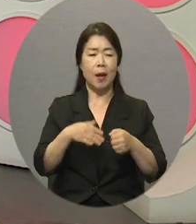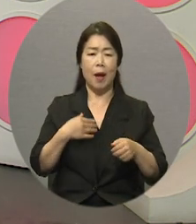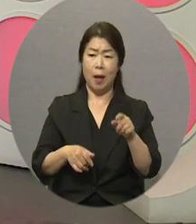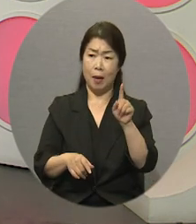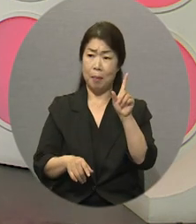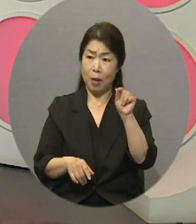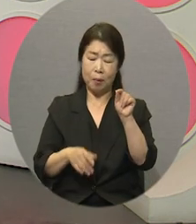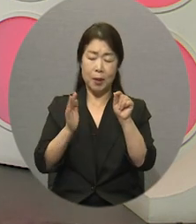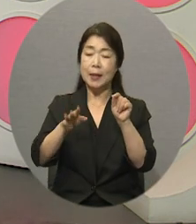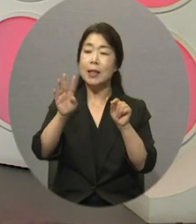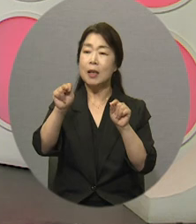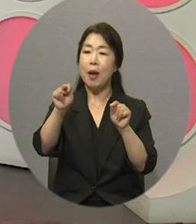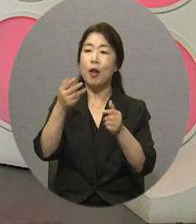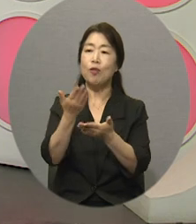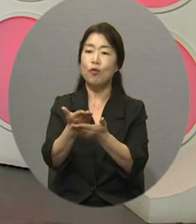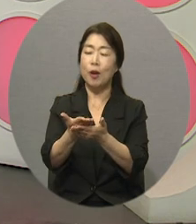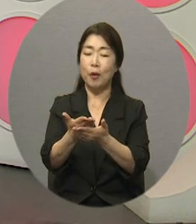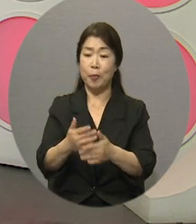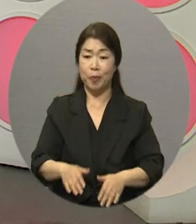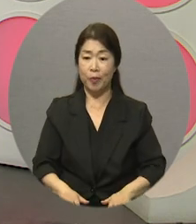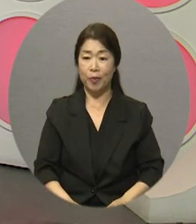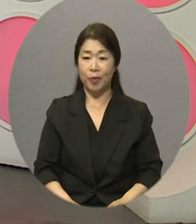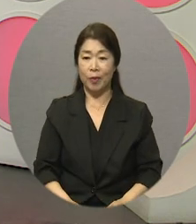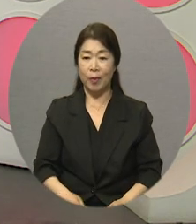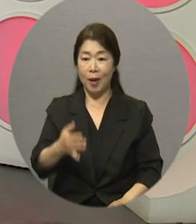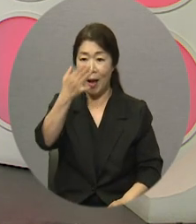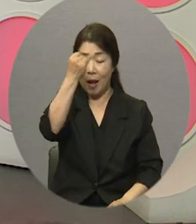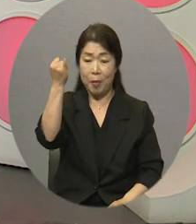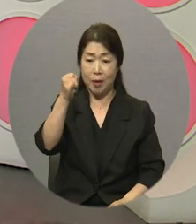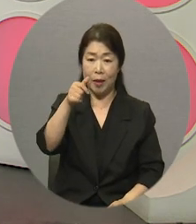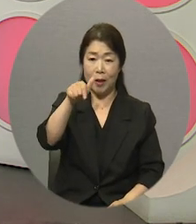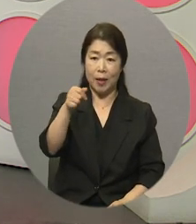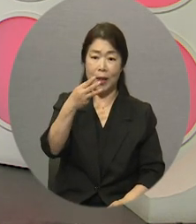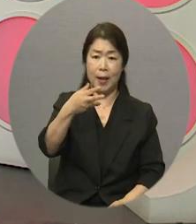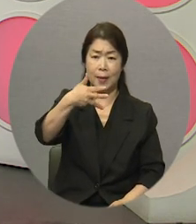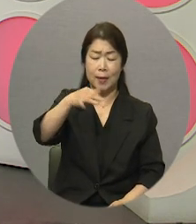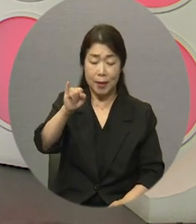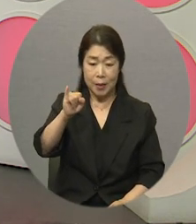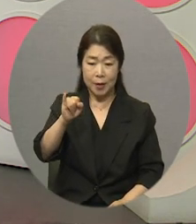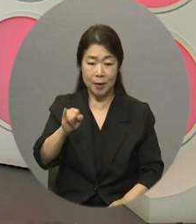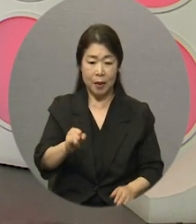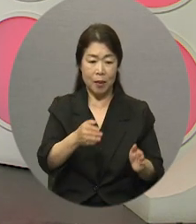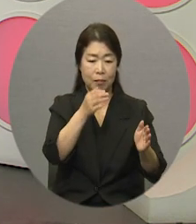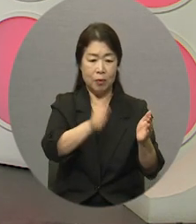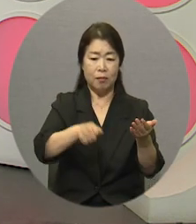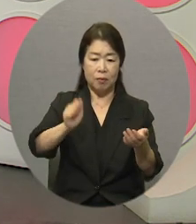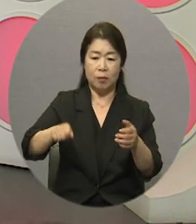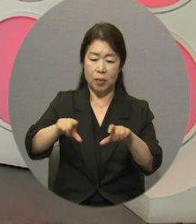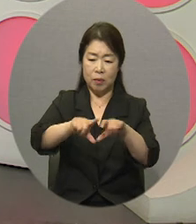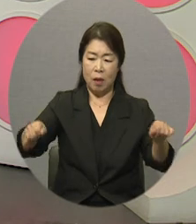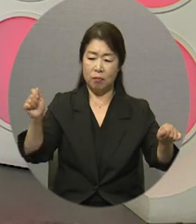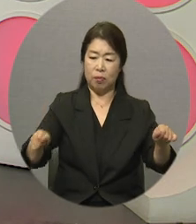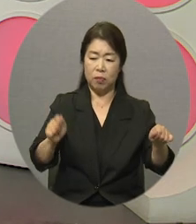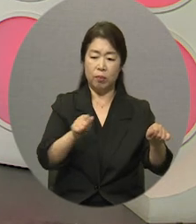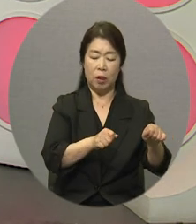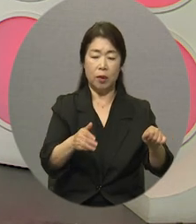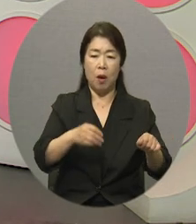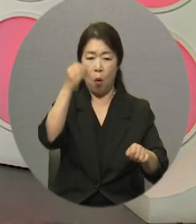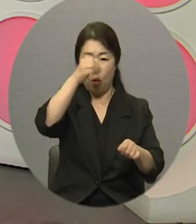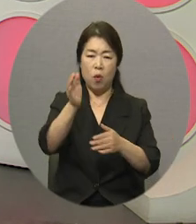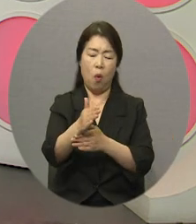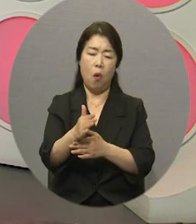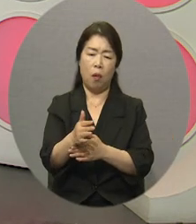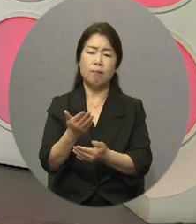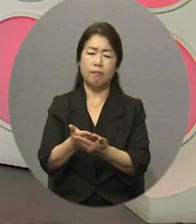달라고 했습니다. 할머니는 갈치를 자르며 고등어도 권했습니다. 저는